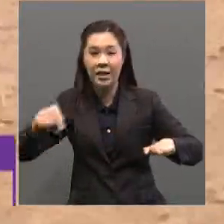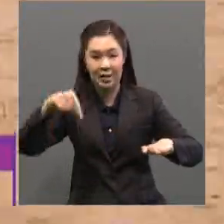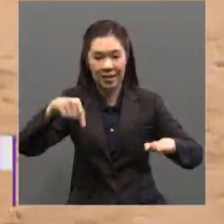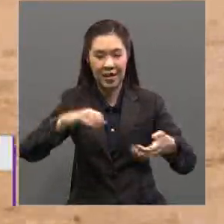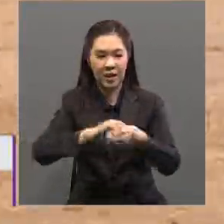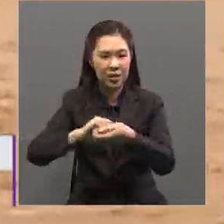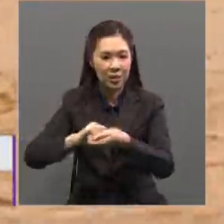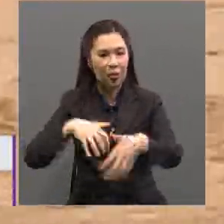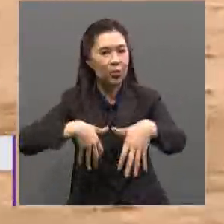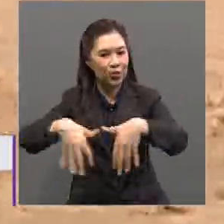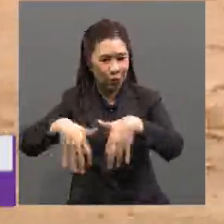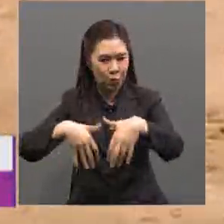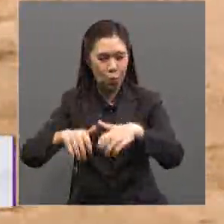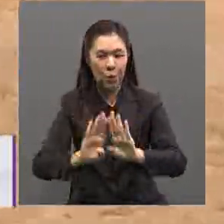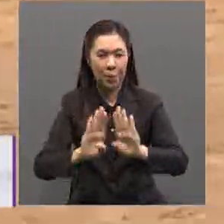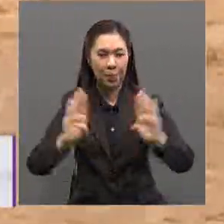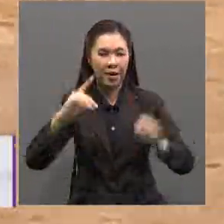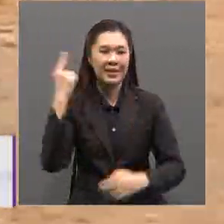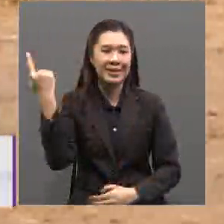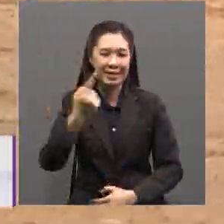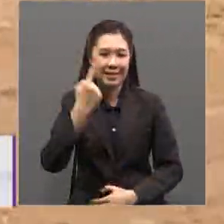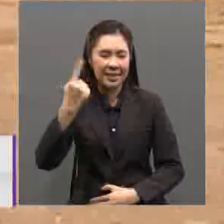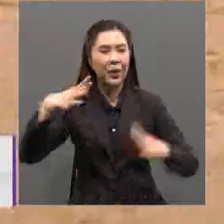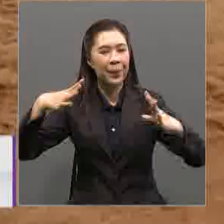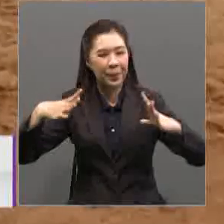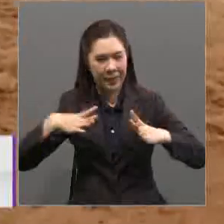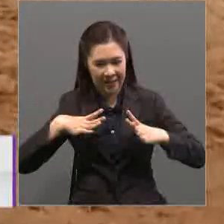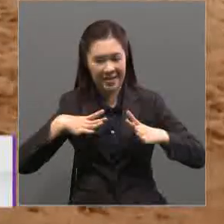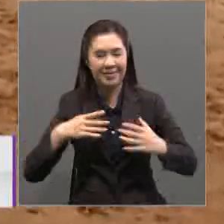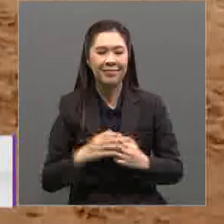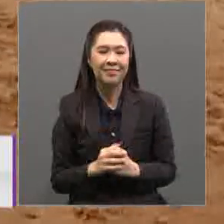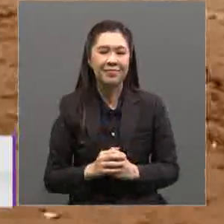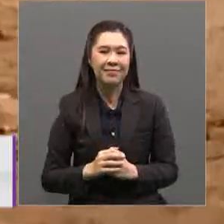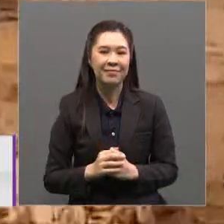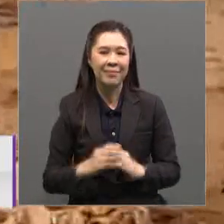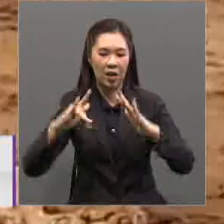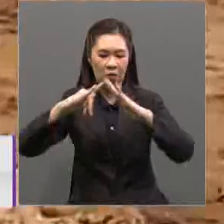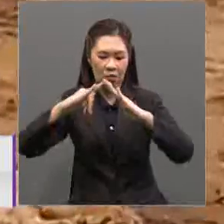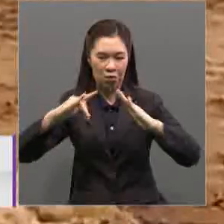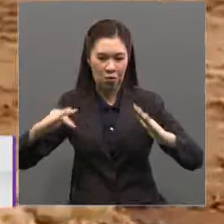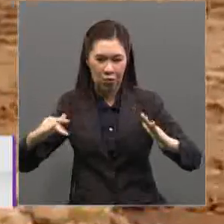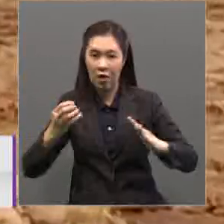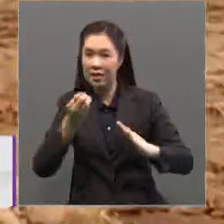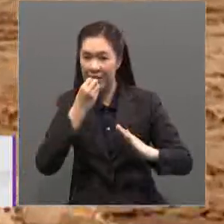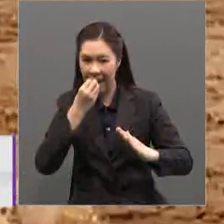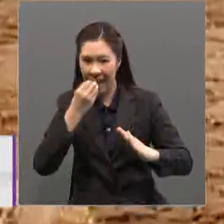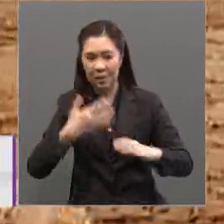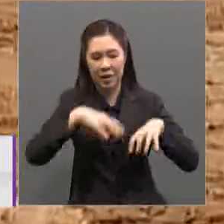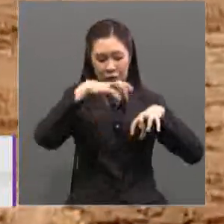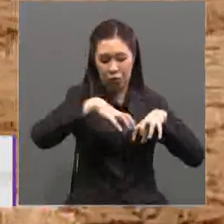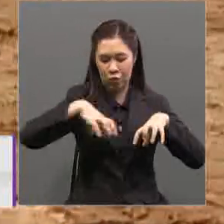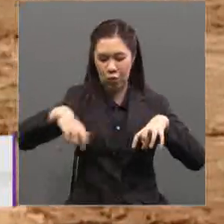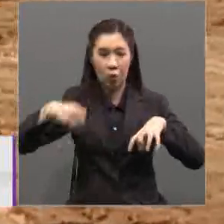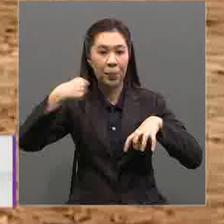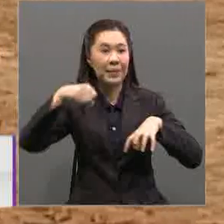าวบ้านเปิดให้เป็นแหล่งท่องเที่ยวพักผ่อนแล้วก็เล่นน้ำคลายร้อนก็จะมีซุ้มอาหารกว่า10ซุ้มทีเดียวนะคะตั้งเรียงรายอยู่ต